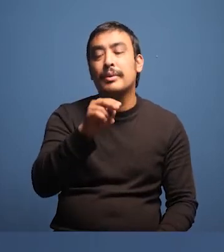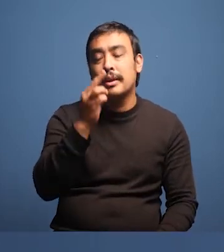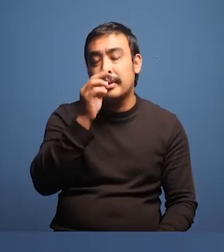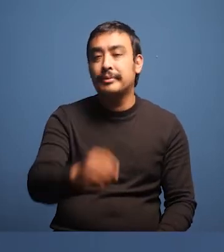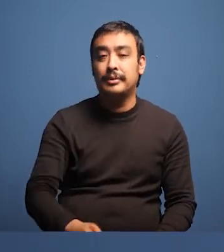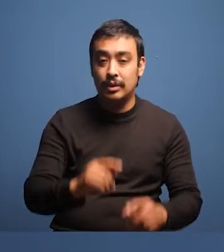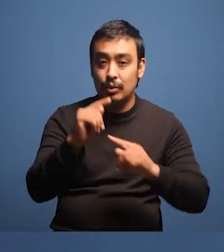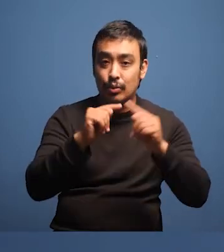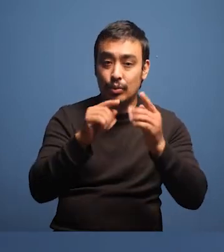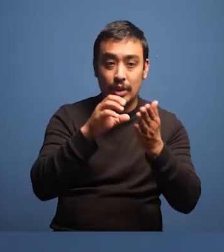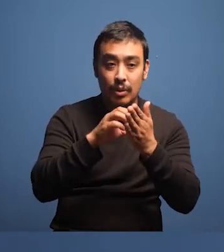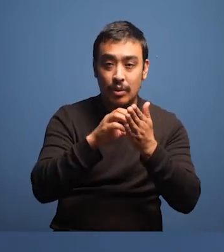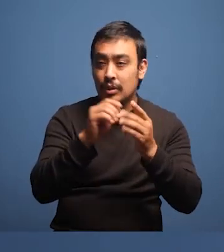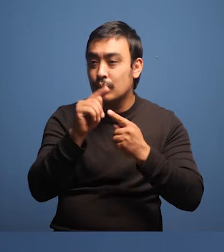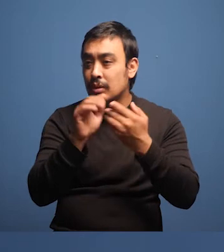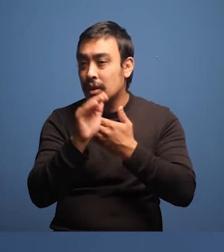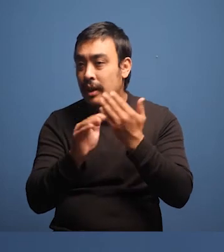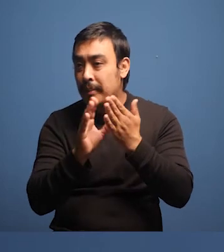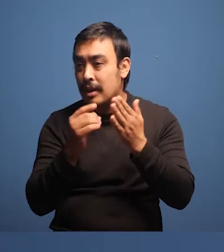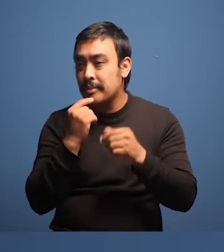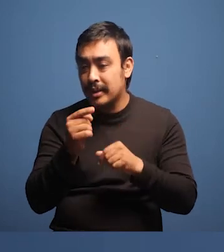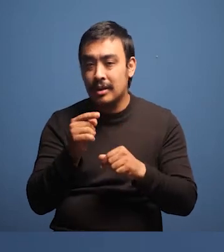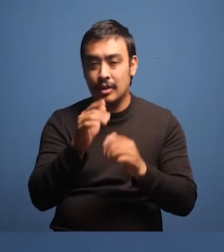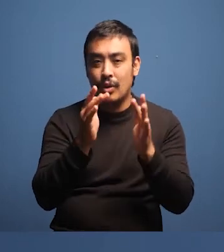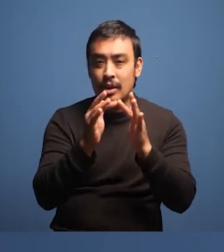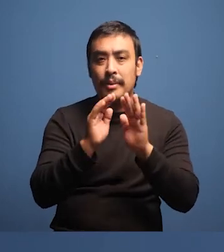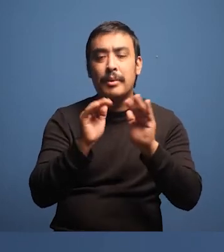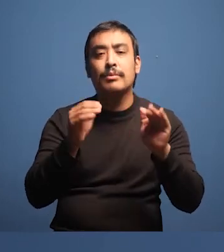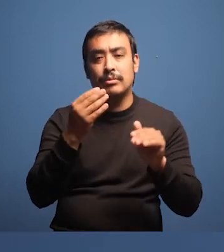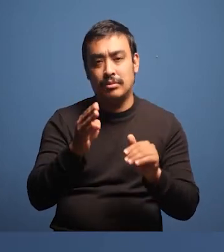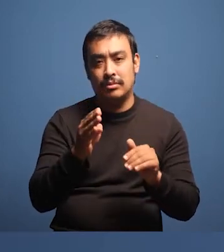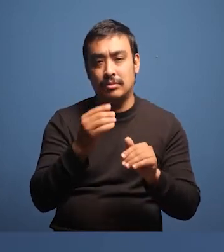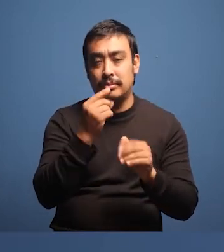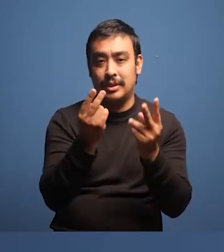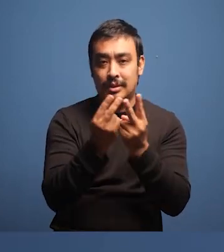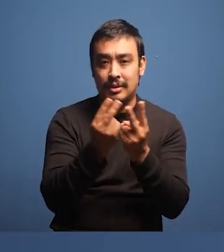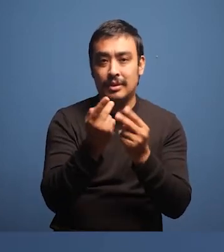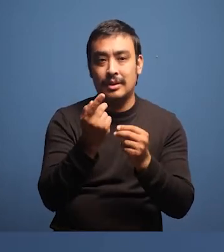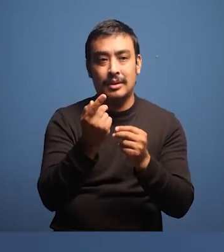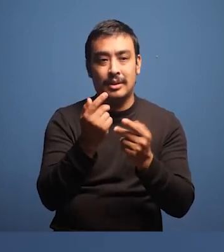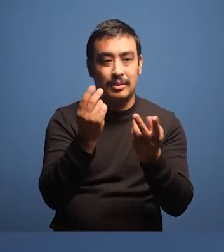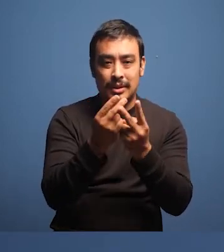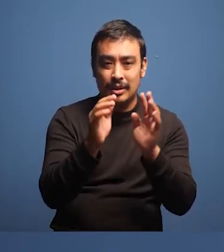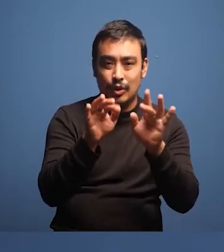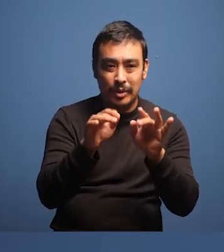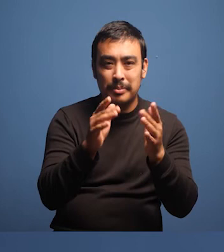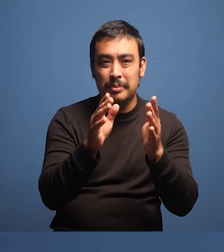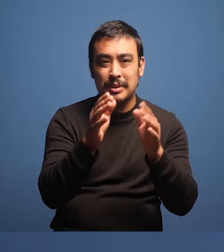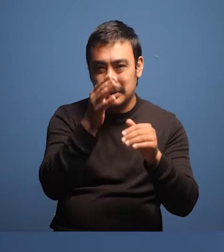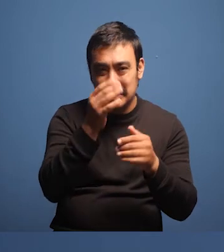कुन कुन फर्ममा हुन्छ भनेर मैले अघि पनि भनेको थिएँ होइन। यसको चाहिँ अनलाइनको डिफ्रेन्ट फर्म हुन्छ। मैले भने अघि साइबर बुलिङ, साइबर स्टकिङ,